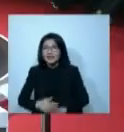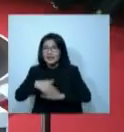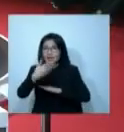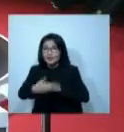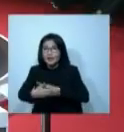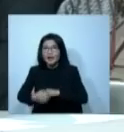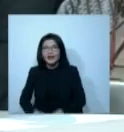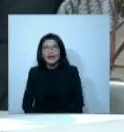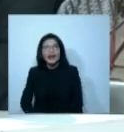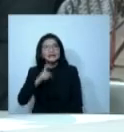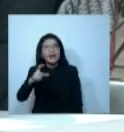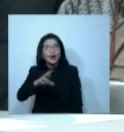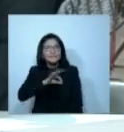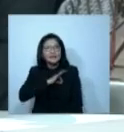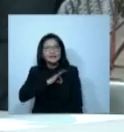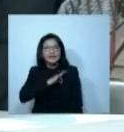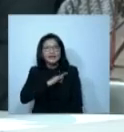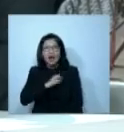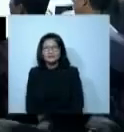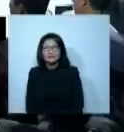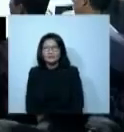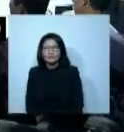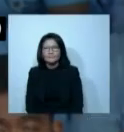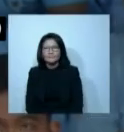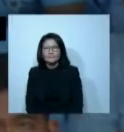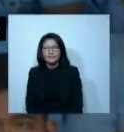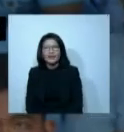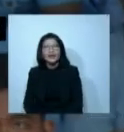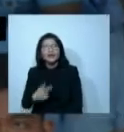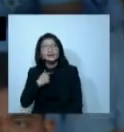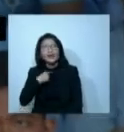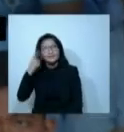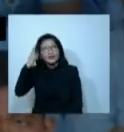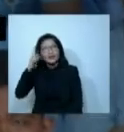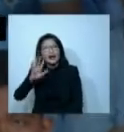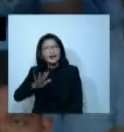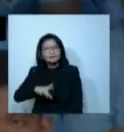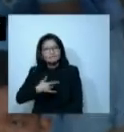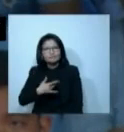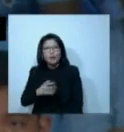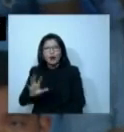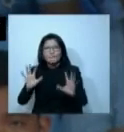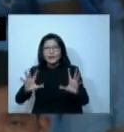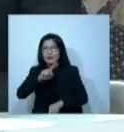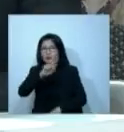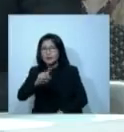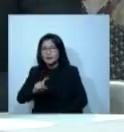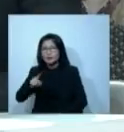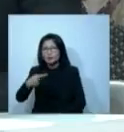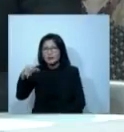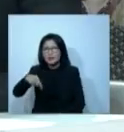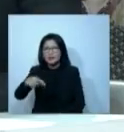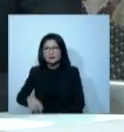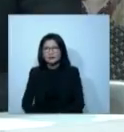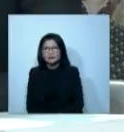dijejali ya, dipublish hal-hal yang rumit itu tidak terima. Lebih menerima pada hal-hal yang ringan, yang